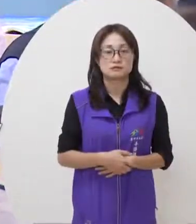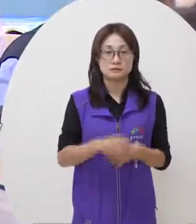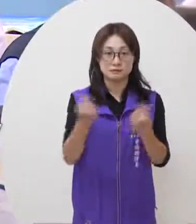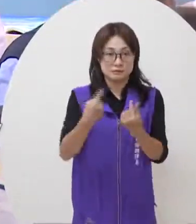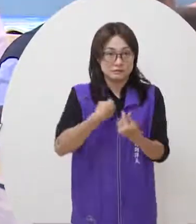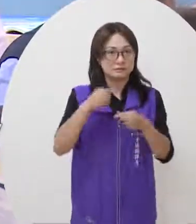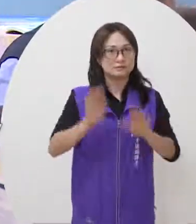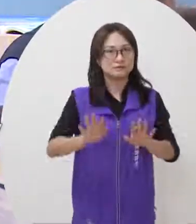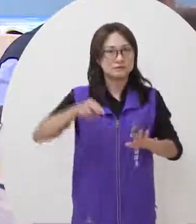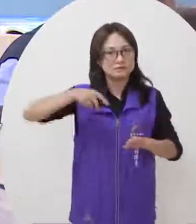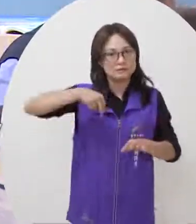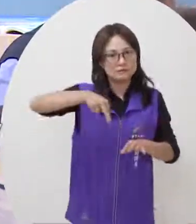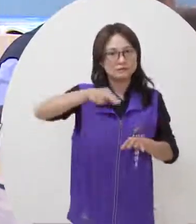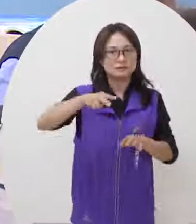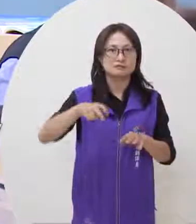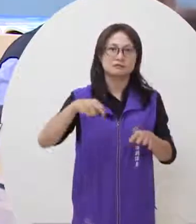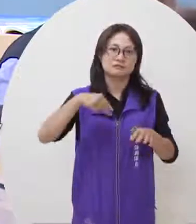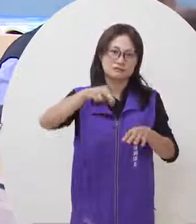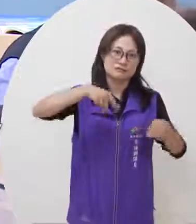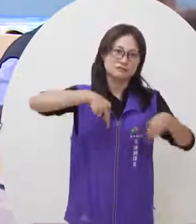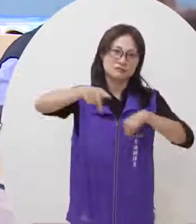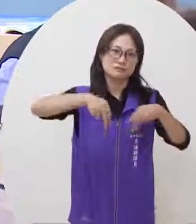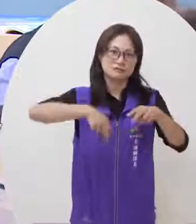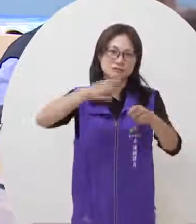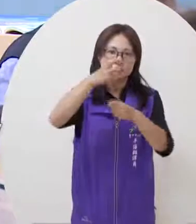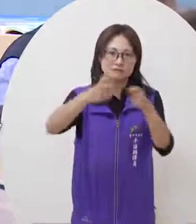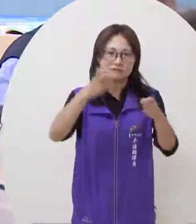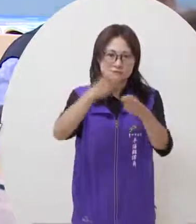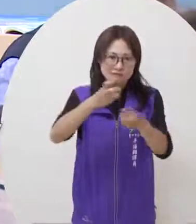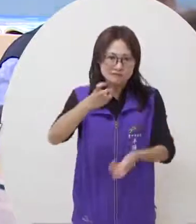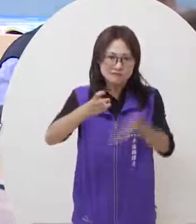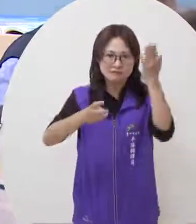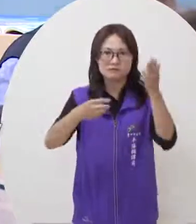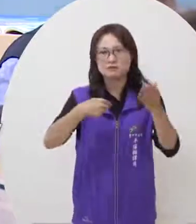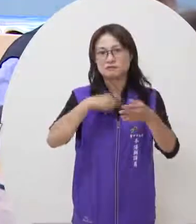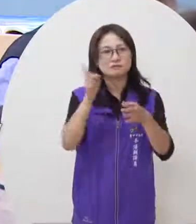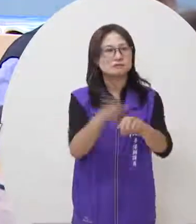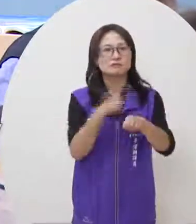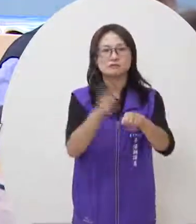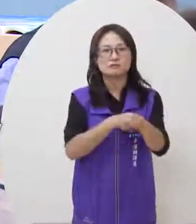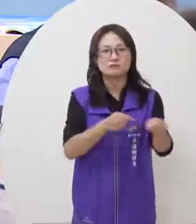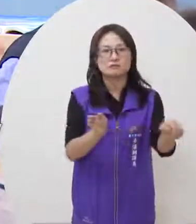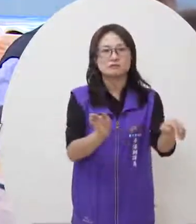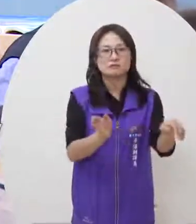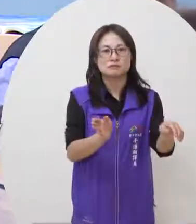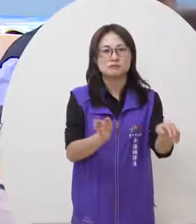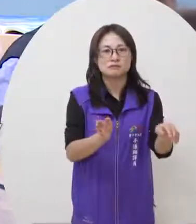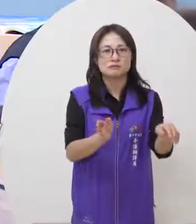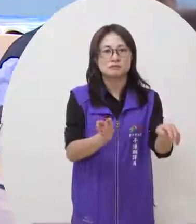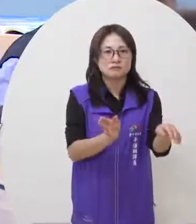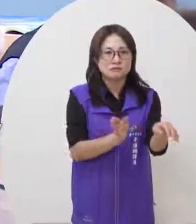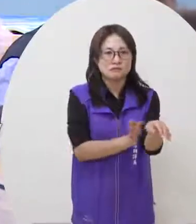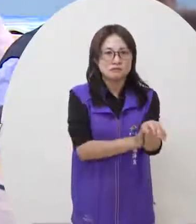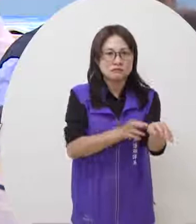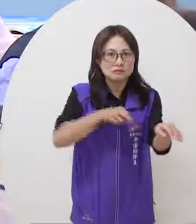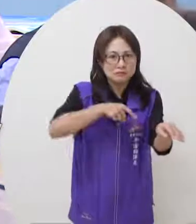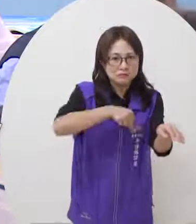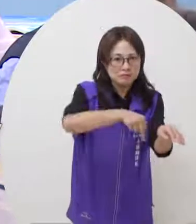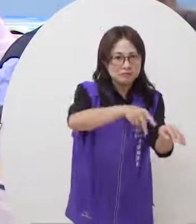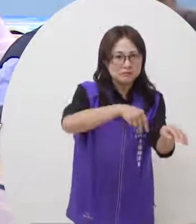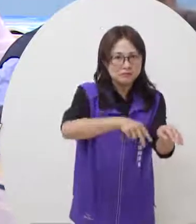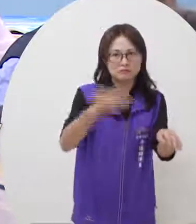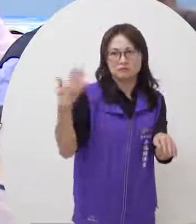现在走超过30年以上，我们走路都不走右边，因为太危险。我曾经被撞到之后，我们就不